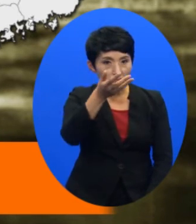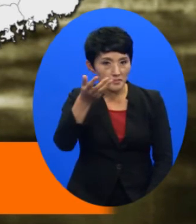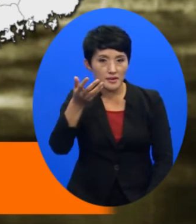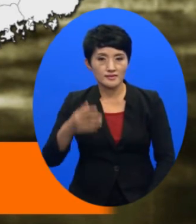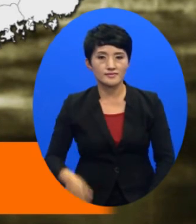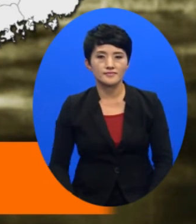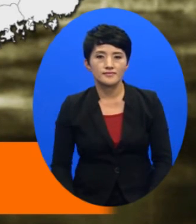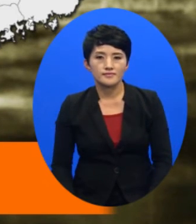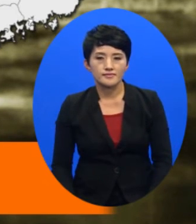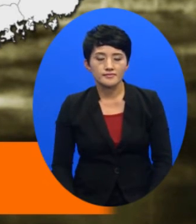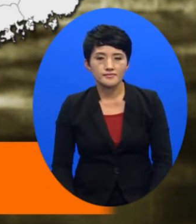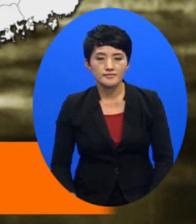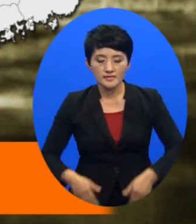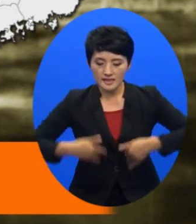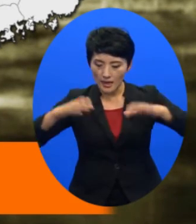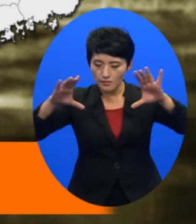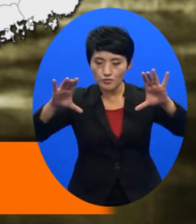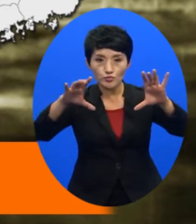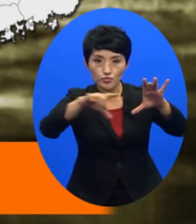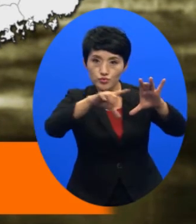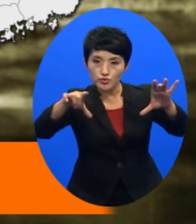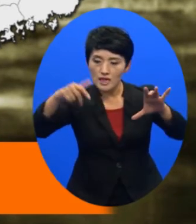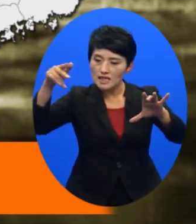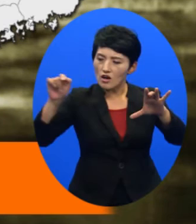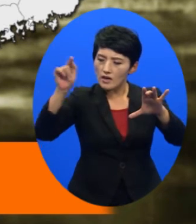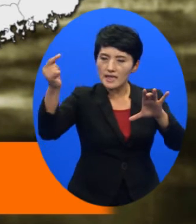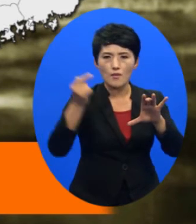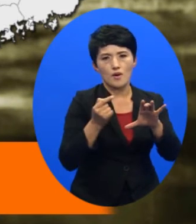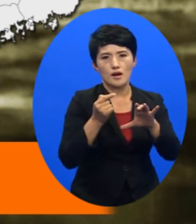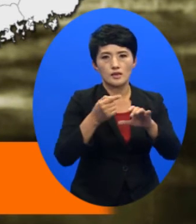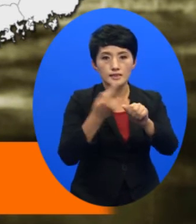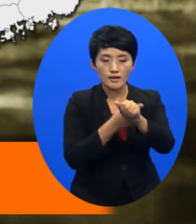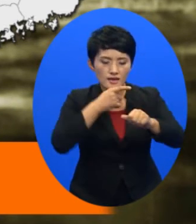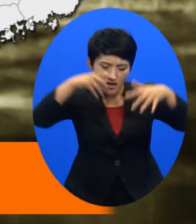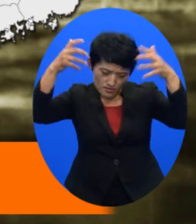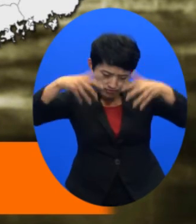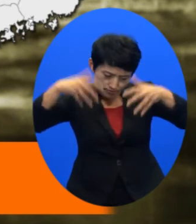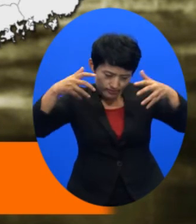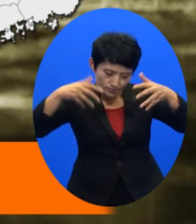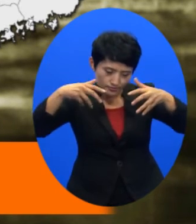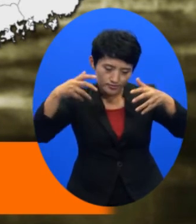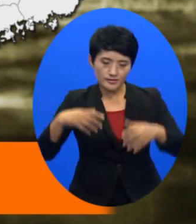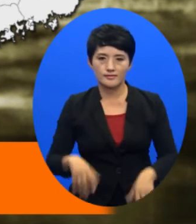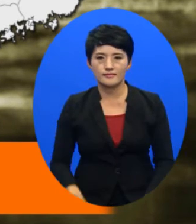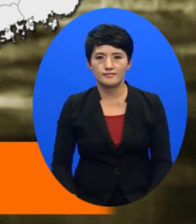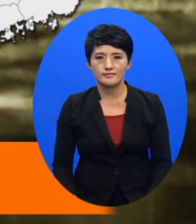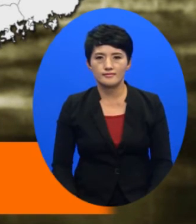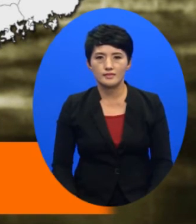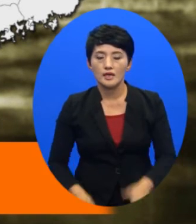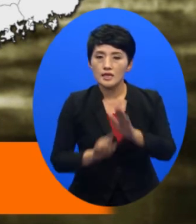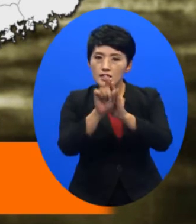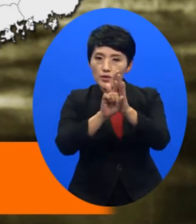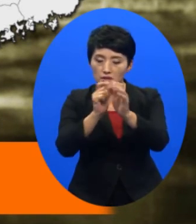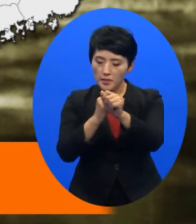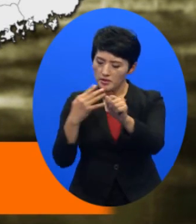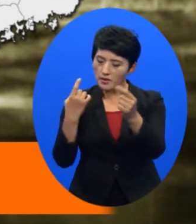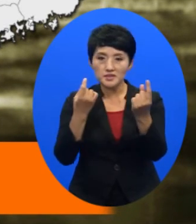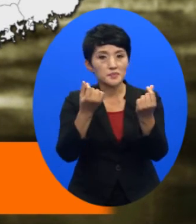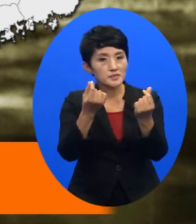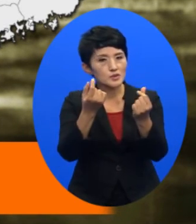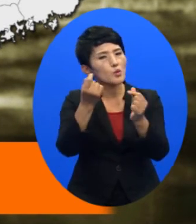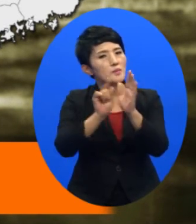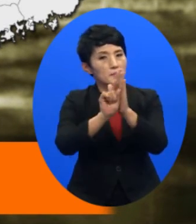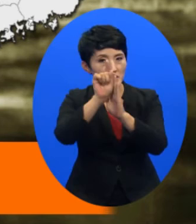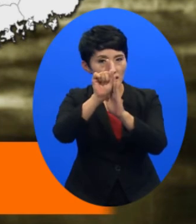주로 받겠는데요. 남부지방엔 저기압의 영향으로 다소 많은 비가 내리는 곳이 있겠습니다. 기온은 평년과